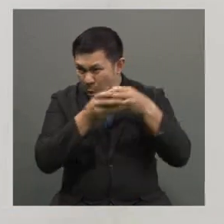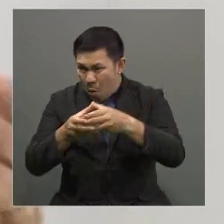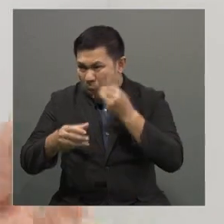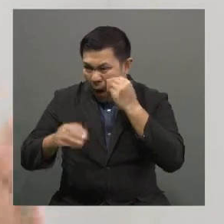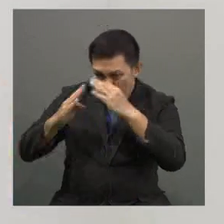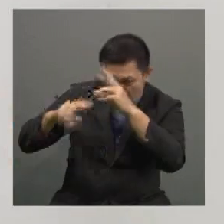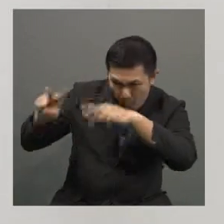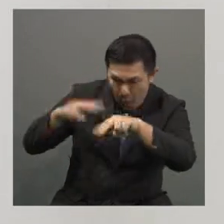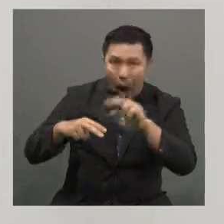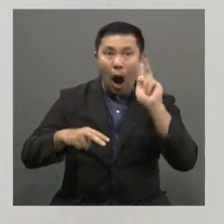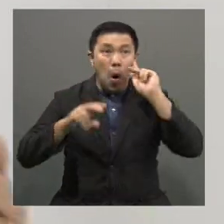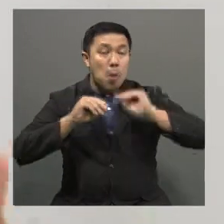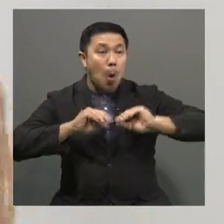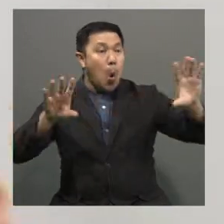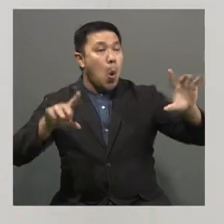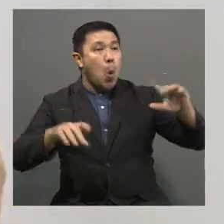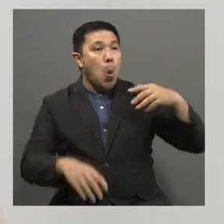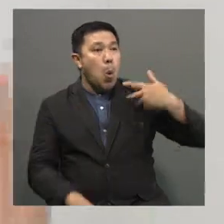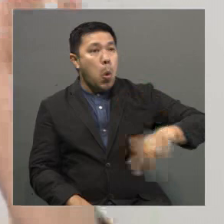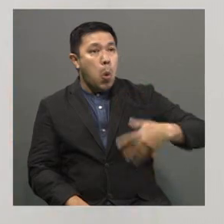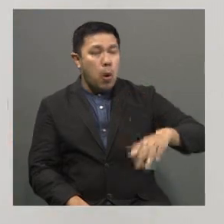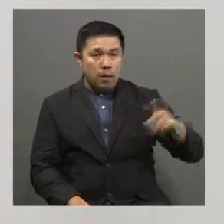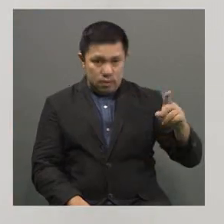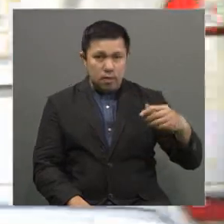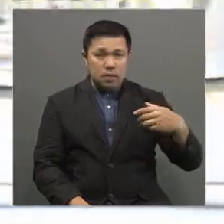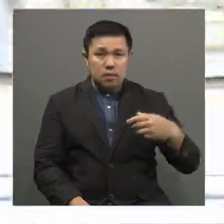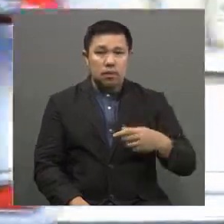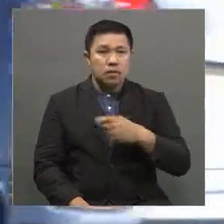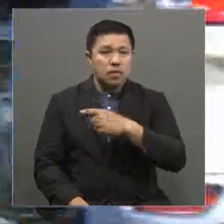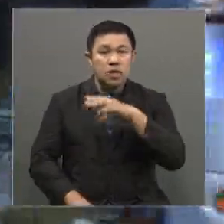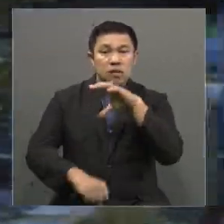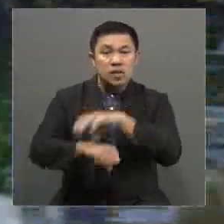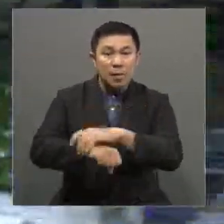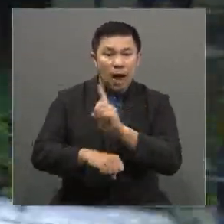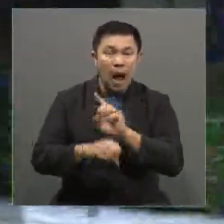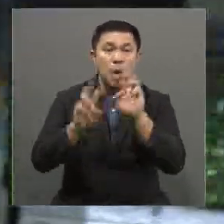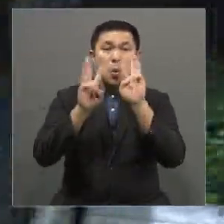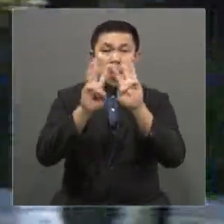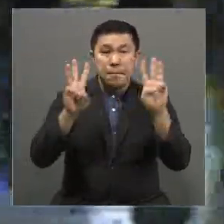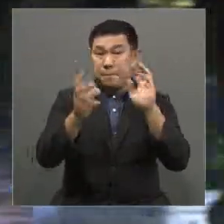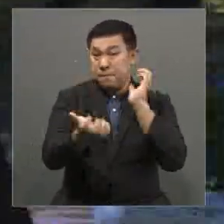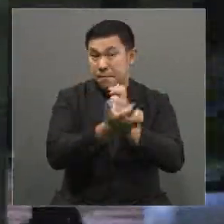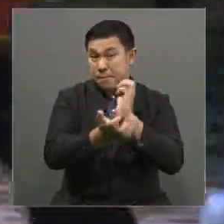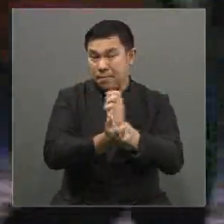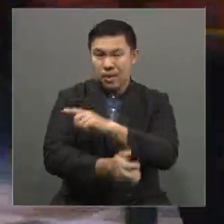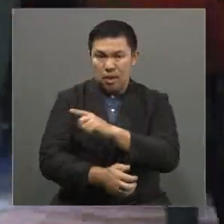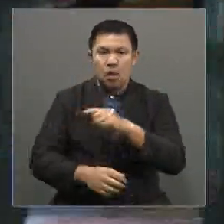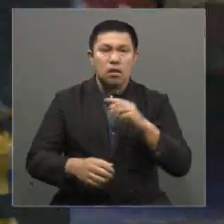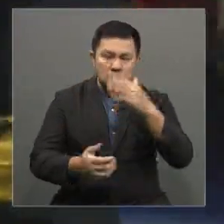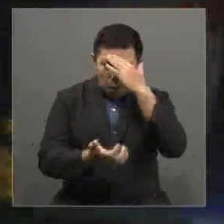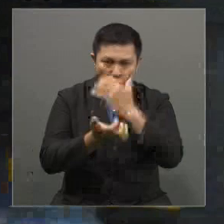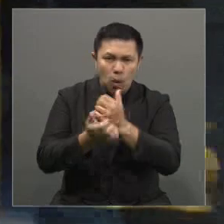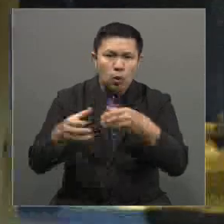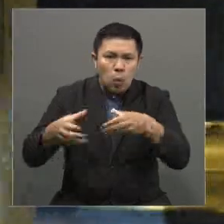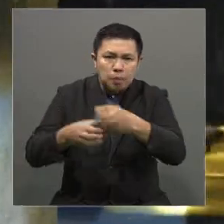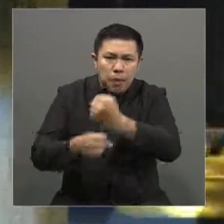โตนะคะแล้วตอนนั้นก็มีการดำเนินคดีกับเอ่อบิ๊กลูกน้องบิ๊กโจ๊กในคดีเว็บพนันเครือข่ายมินนี่นี่แหละเป็นการขอหมายค้น